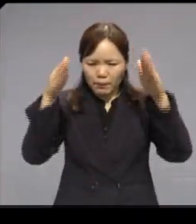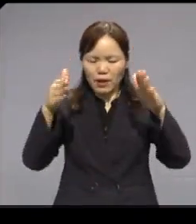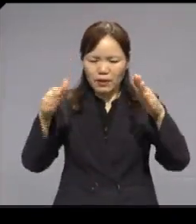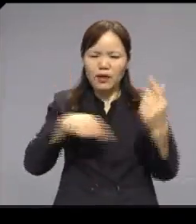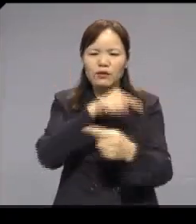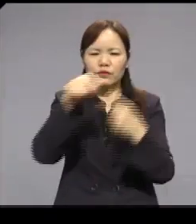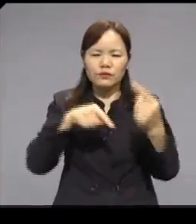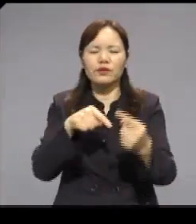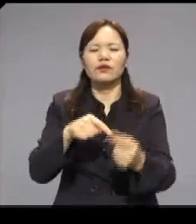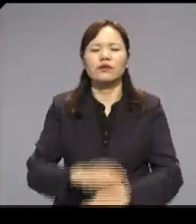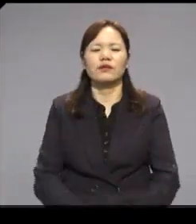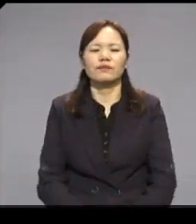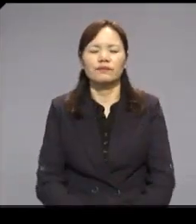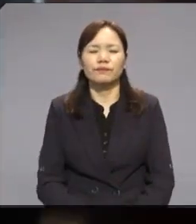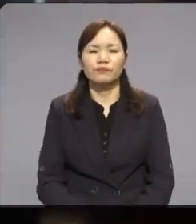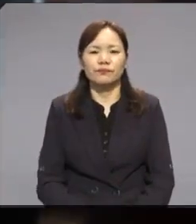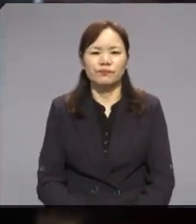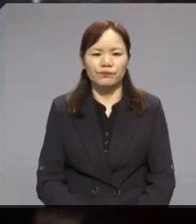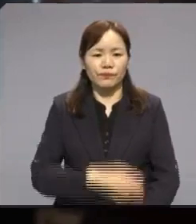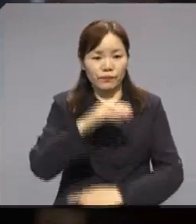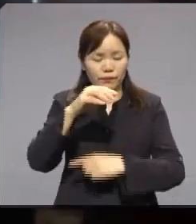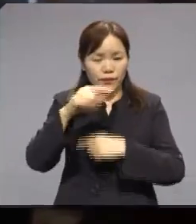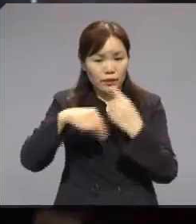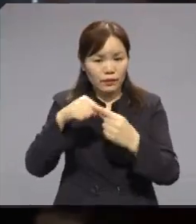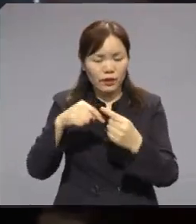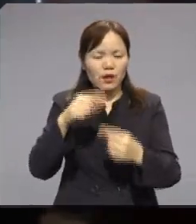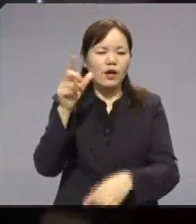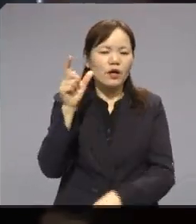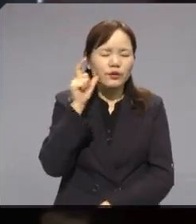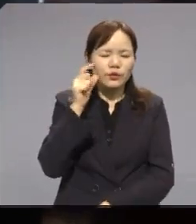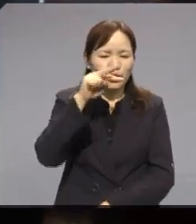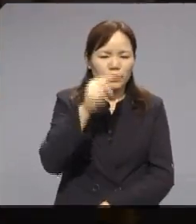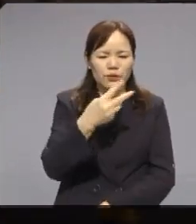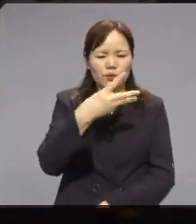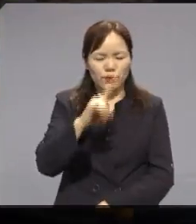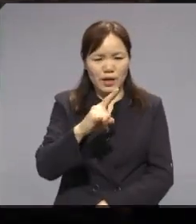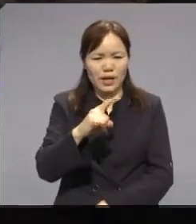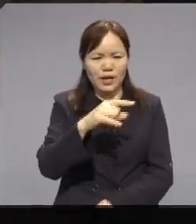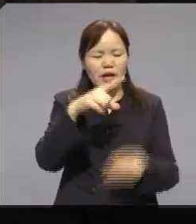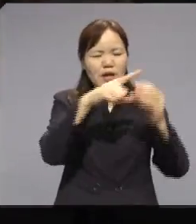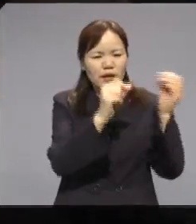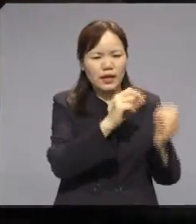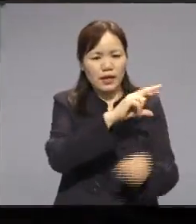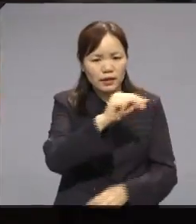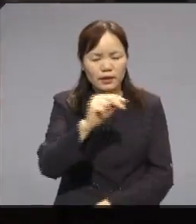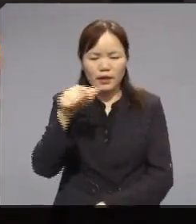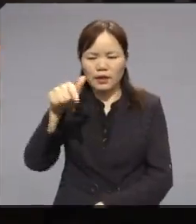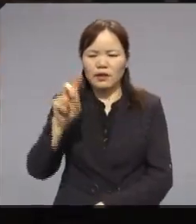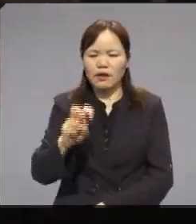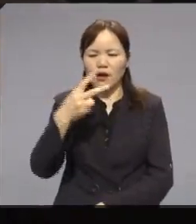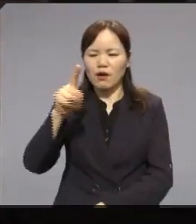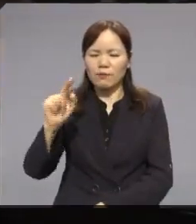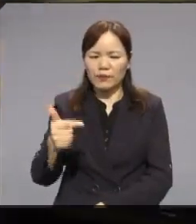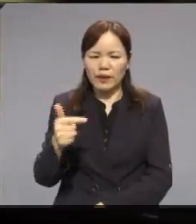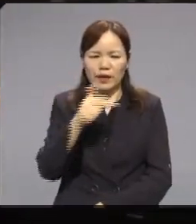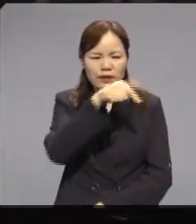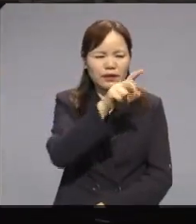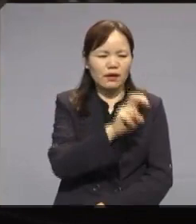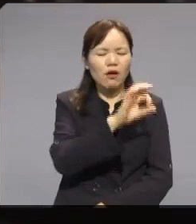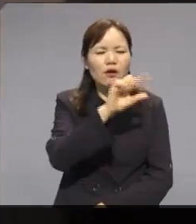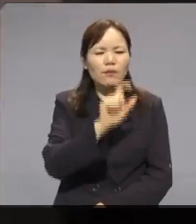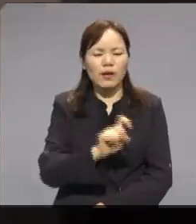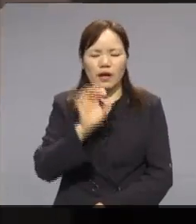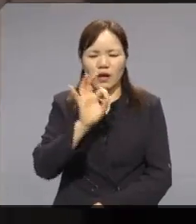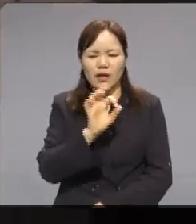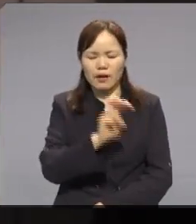밝혔습니다. 시범 운행 노선은 송내역에서 소래포구역, 계양역에서 검단신도시, 검암역에서